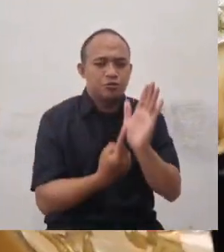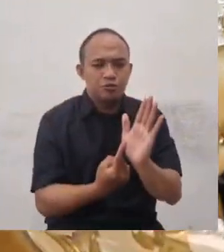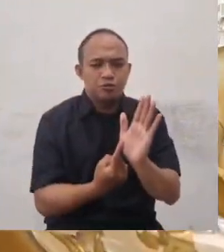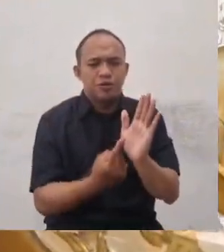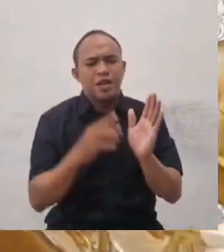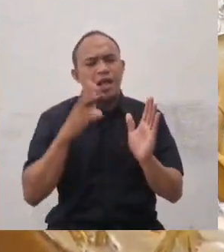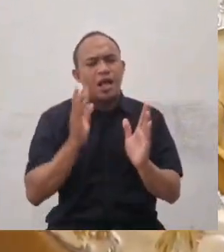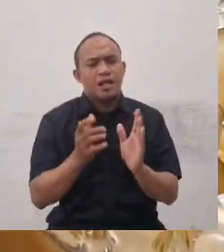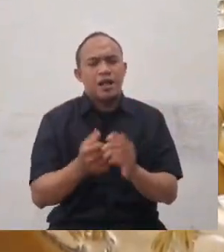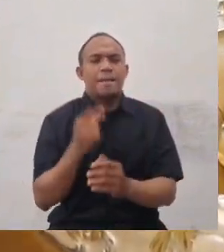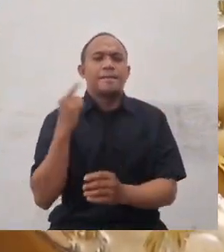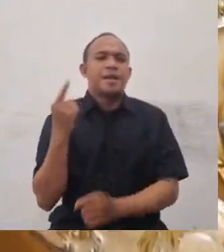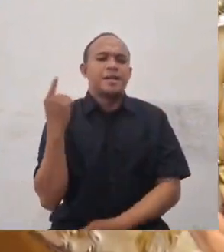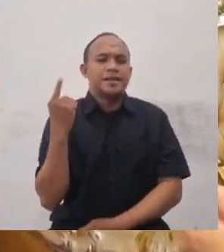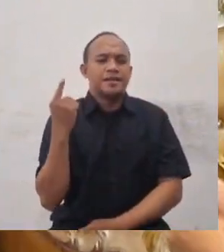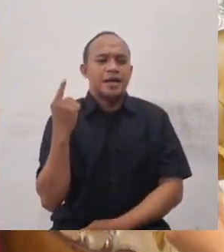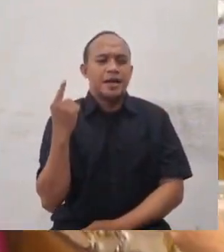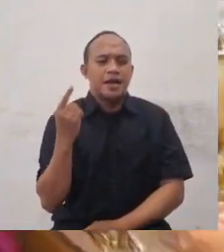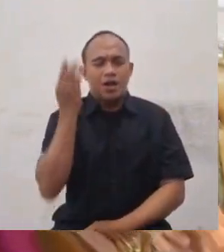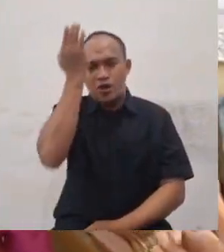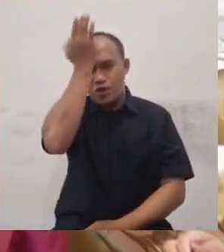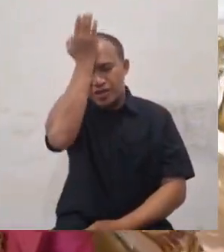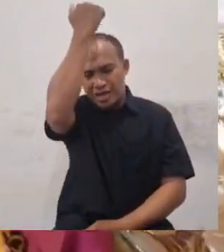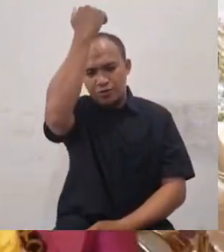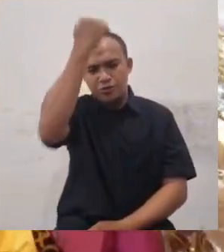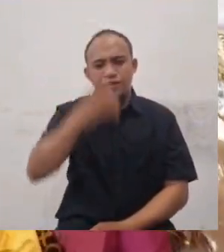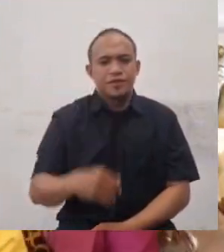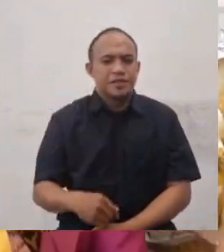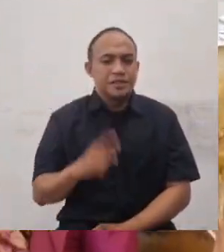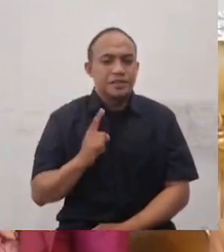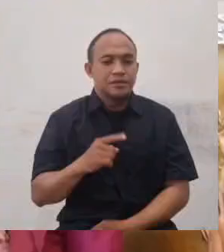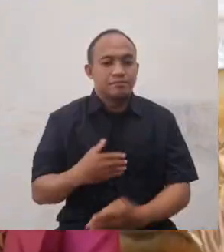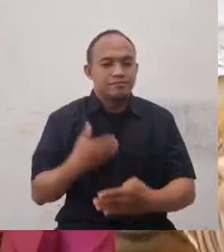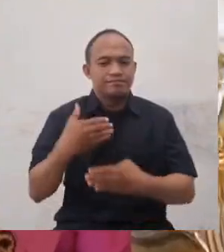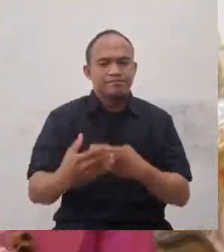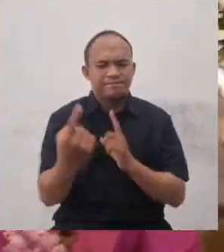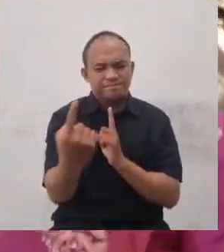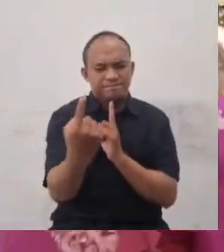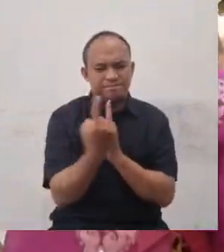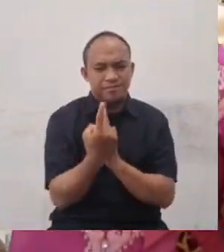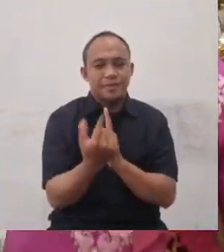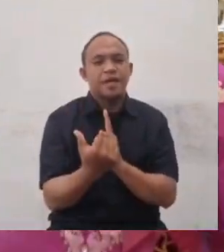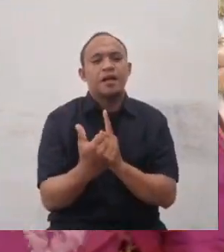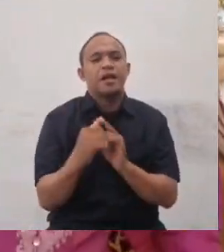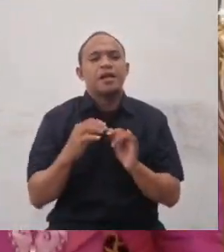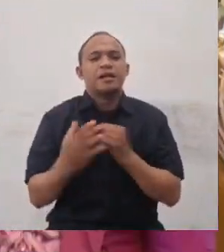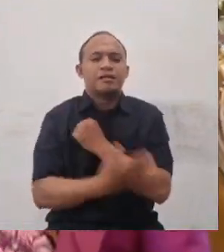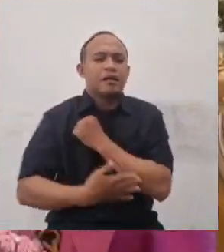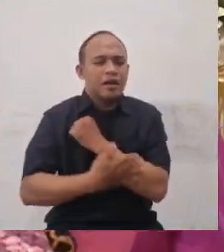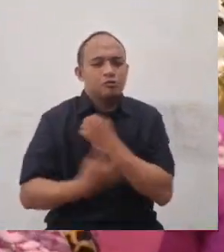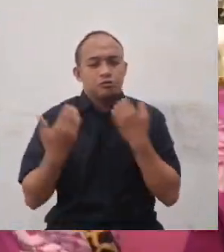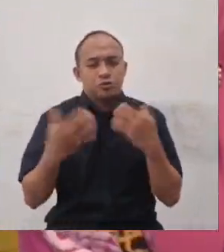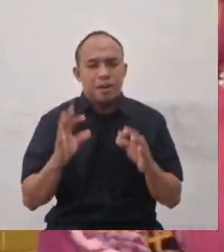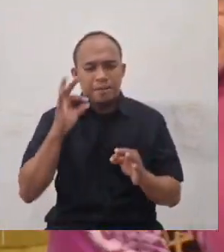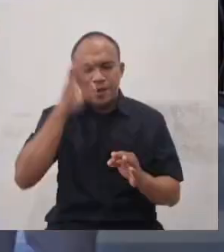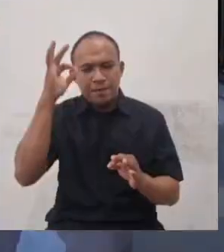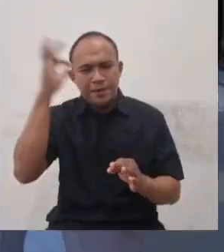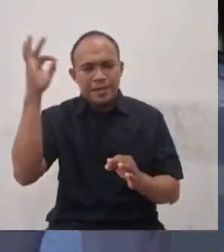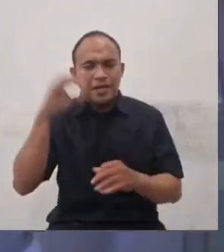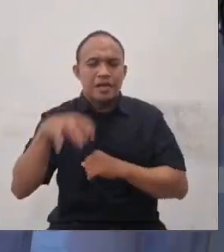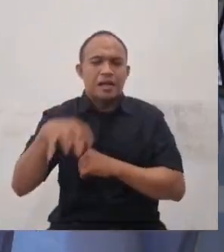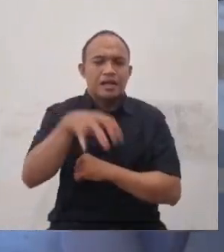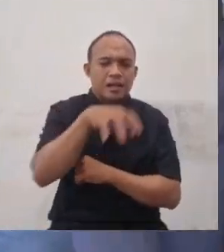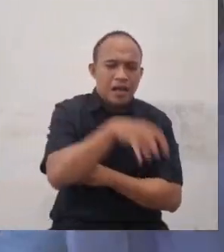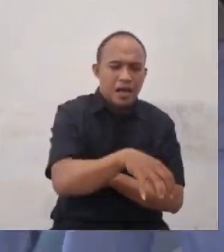bentuk penghargaan dari pemerintah Kota Gorontalo atas pengabdian kepada pejabat negara yang sudah